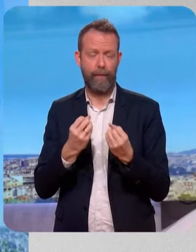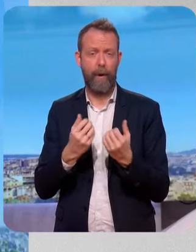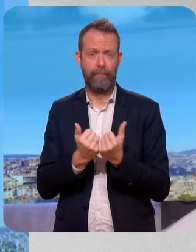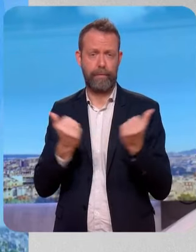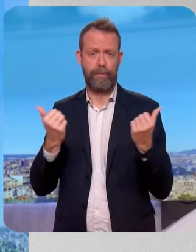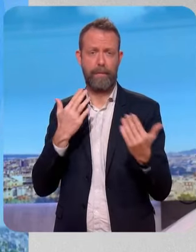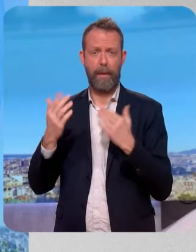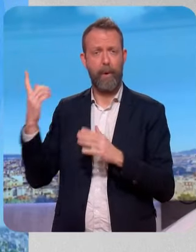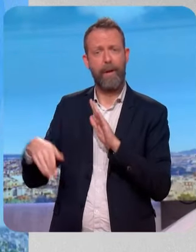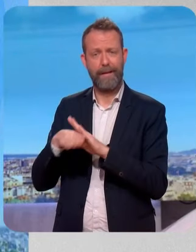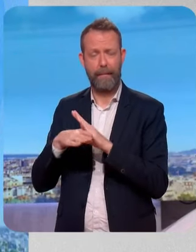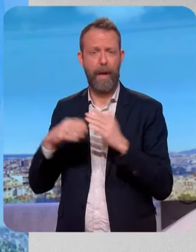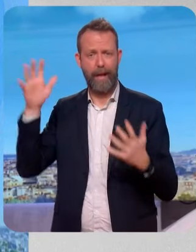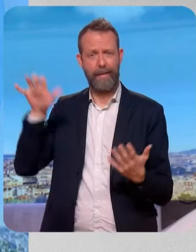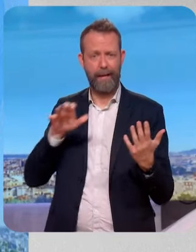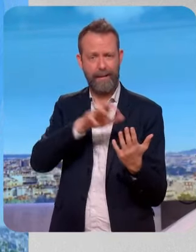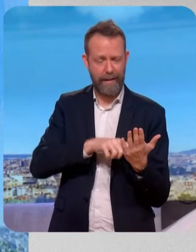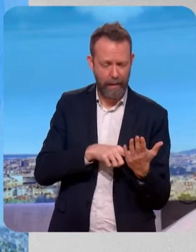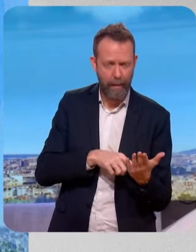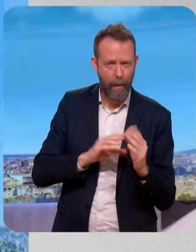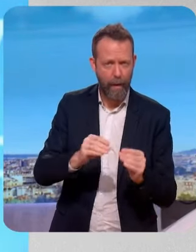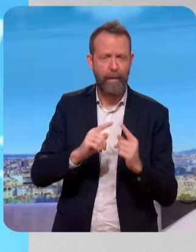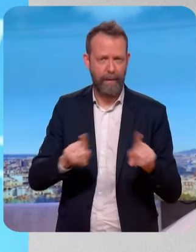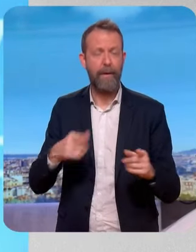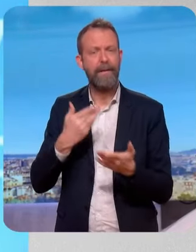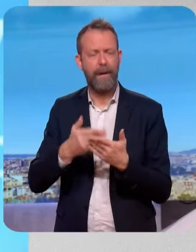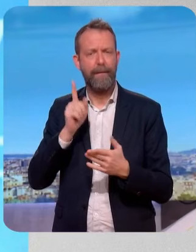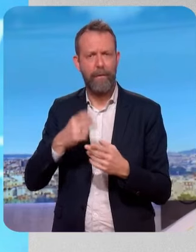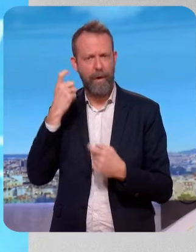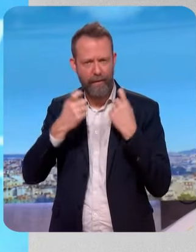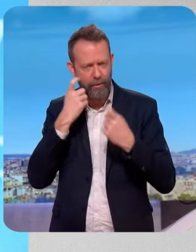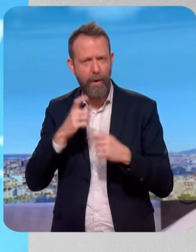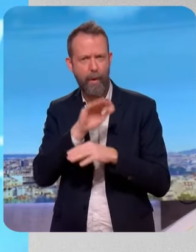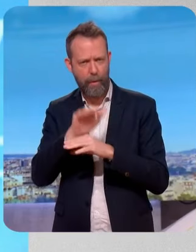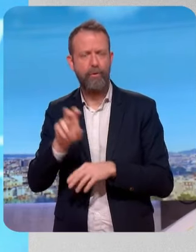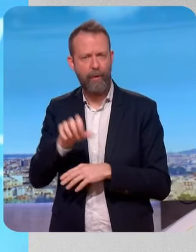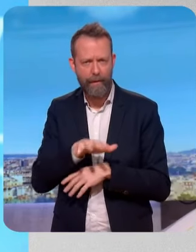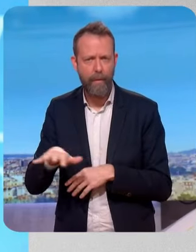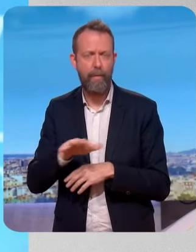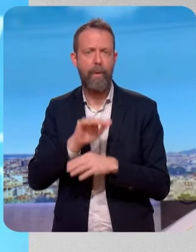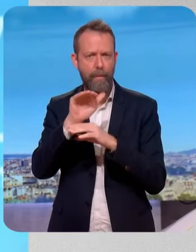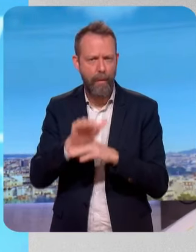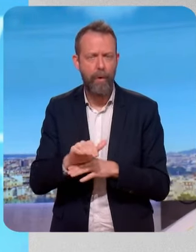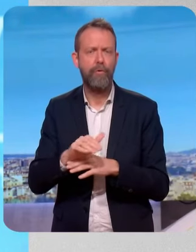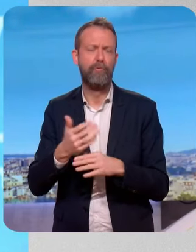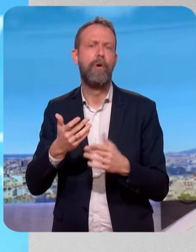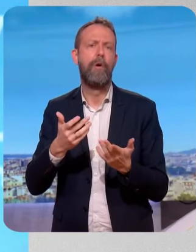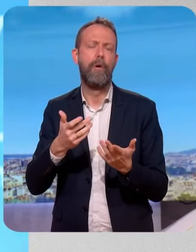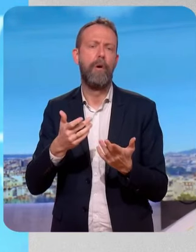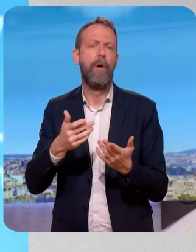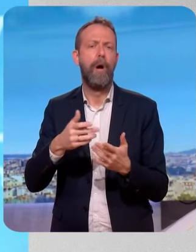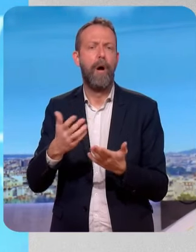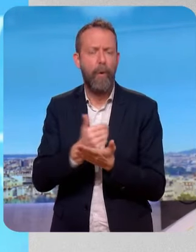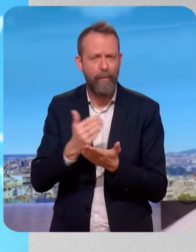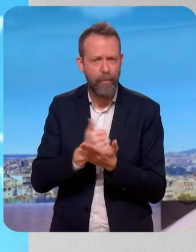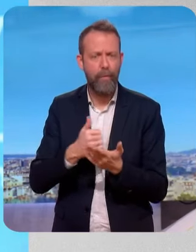initiale. Donc c'est ça qu'il faut qu'on revoie avec cet enjeu de protéger l'environnement, protéger les agriculteurs, leur donner un revenu